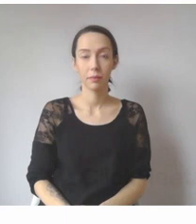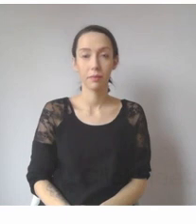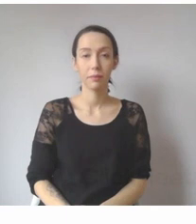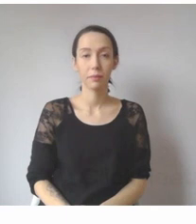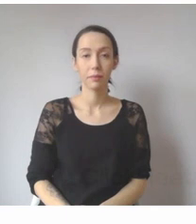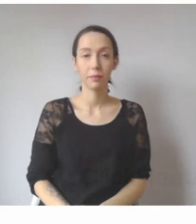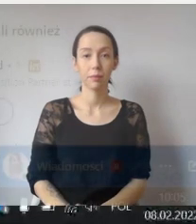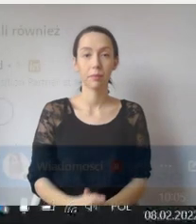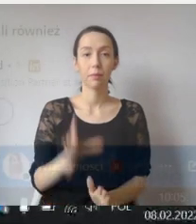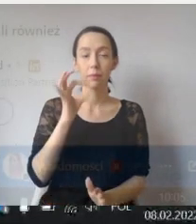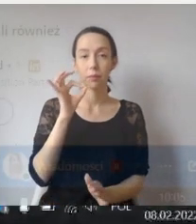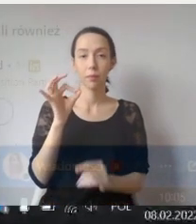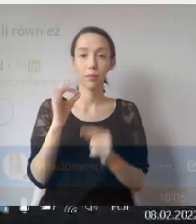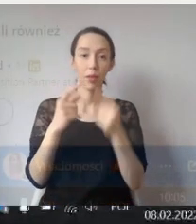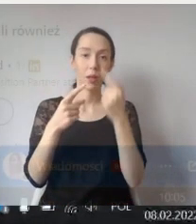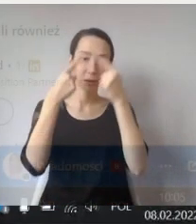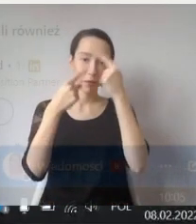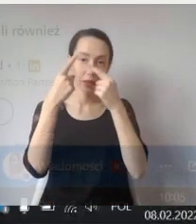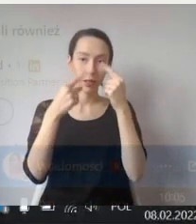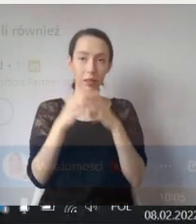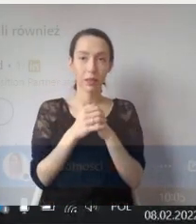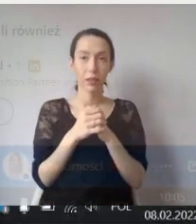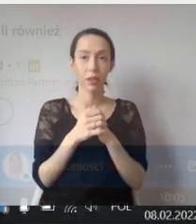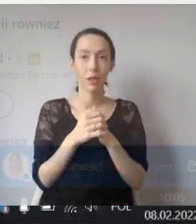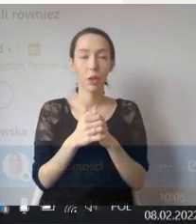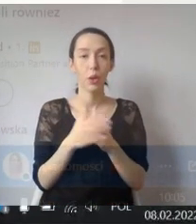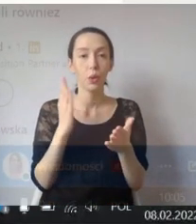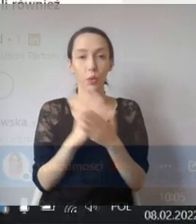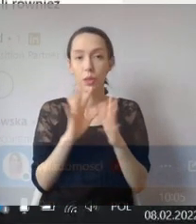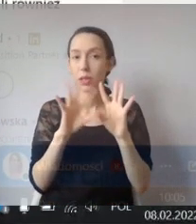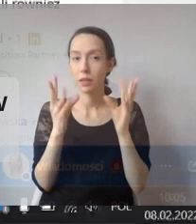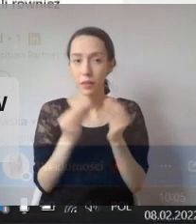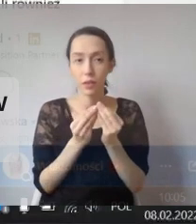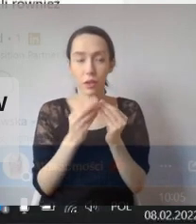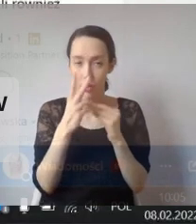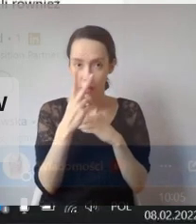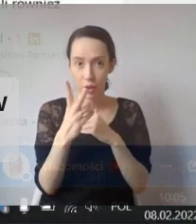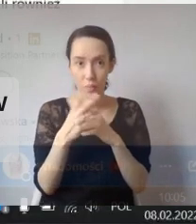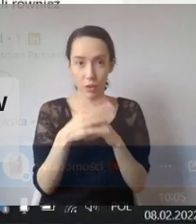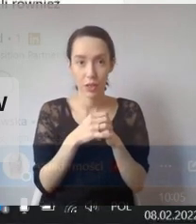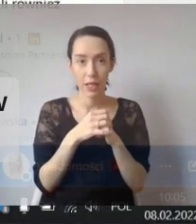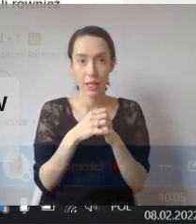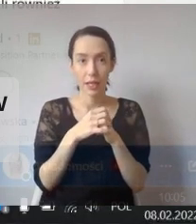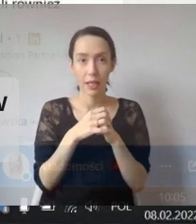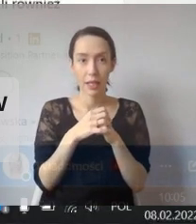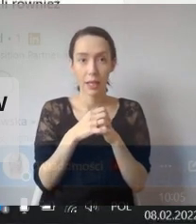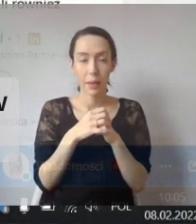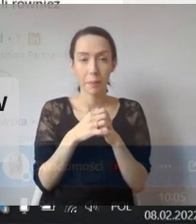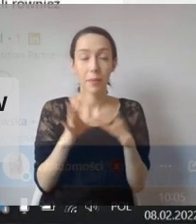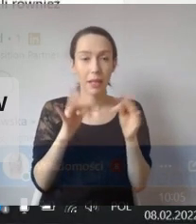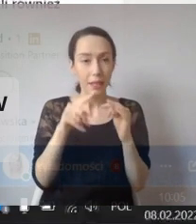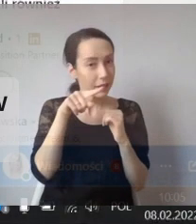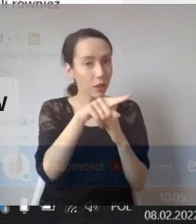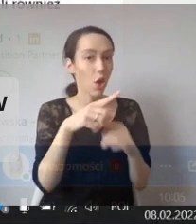Dobrze, myślę, że tutaj już wszystko jest widoczne. I chciałabym przejść do takiego przycisku Dodaj